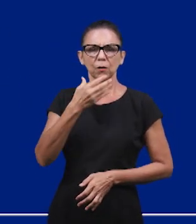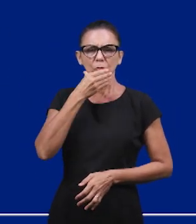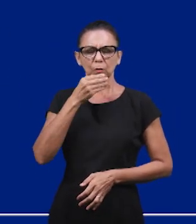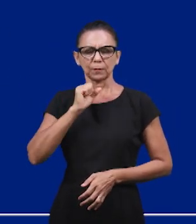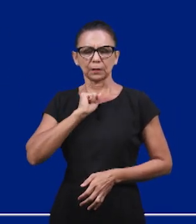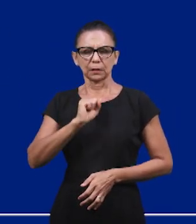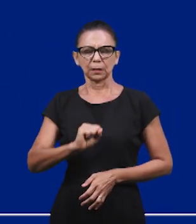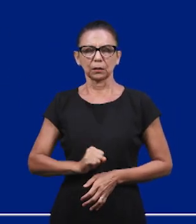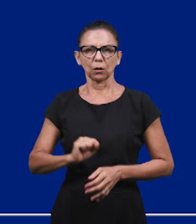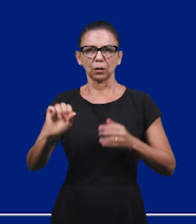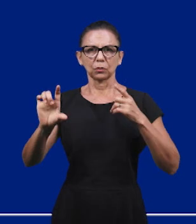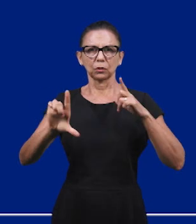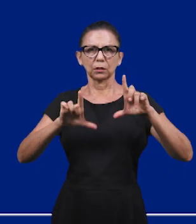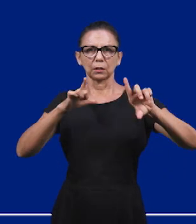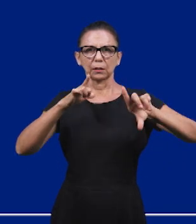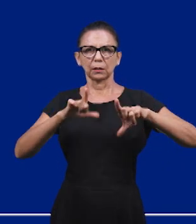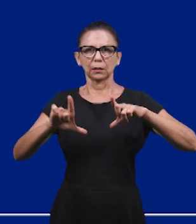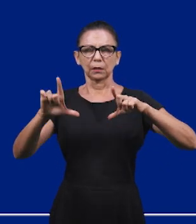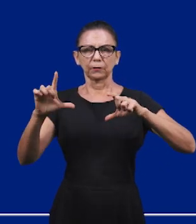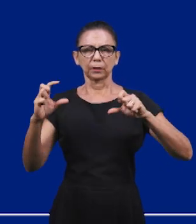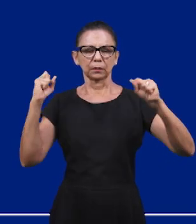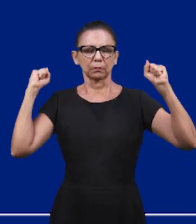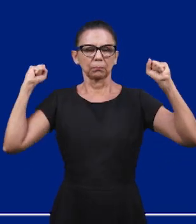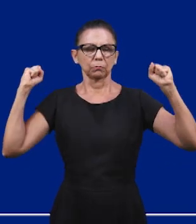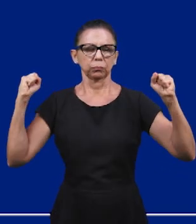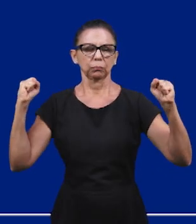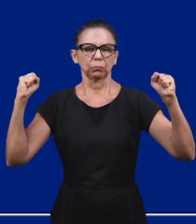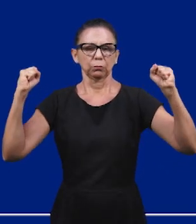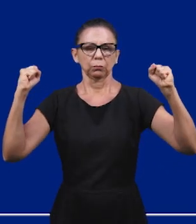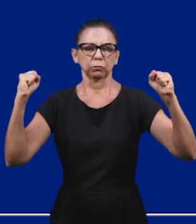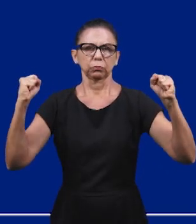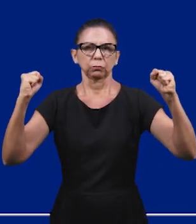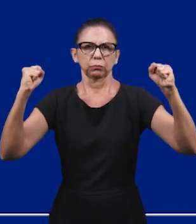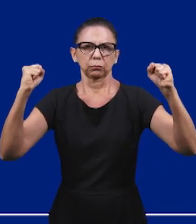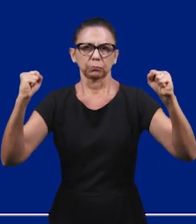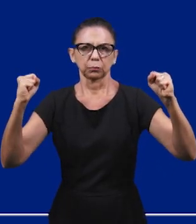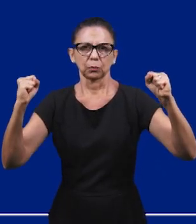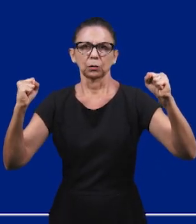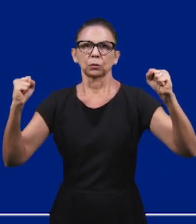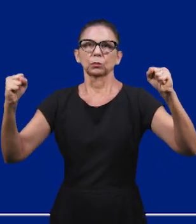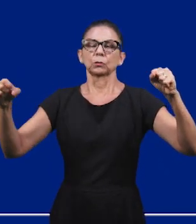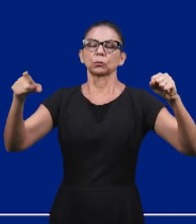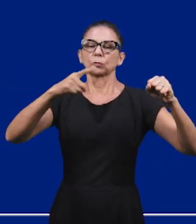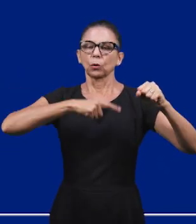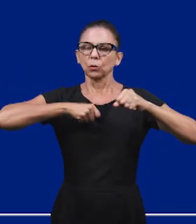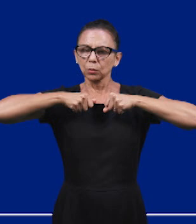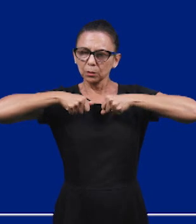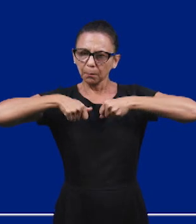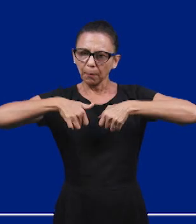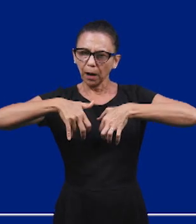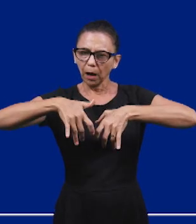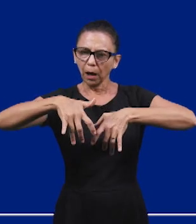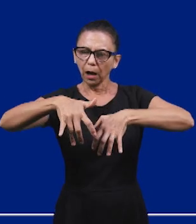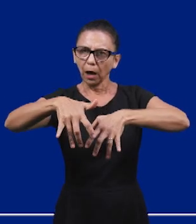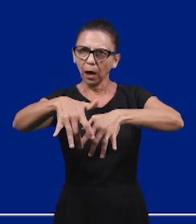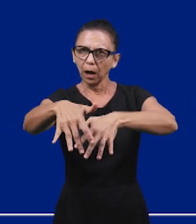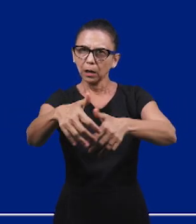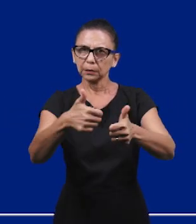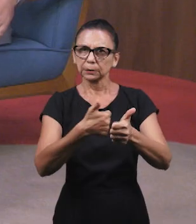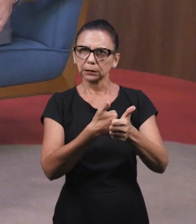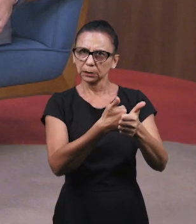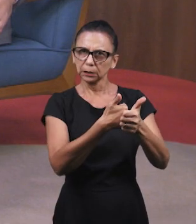partir, alors partez-vous aussi de votre place et suivez-la. Plus une évidence du corps, n'est-ce pas? Oui, une évidence